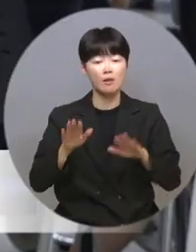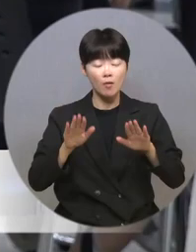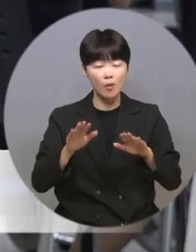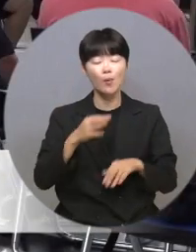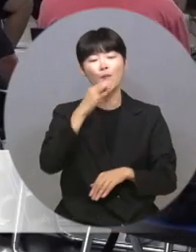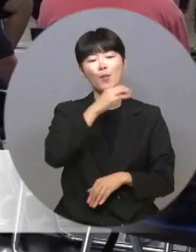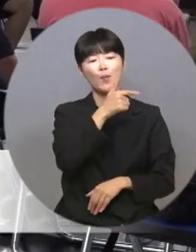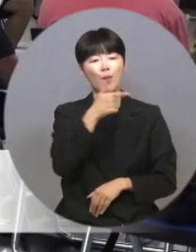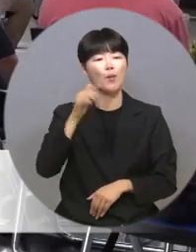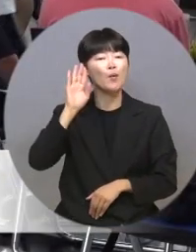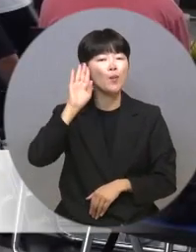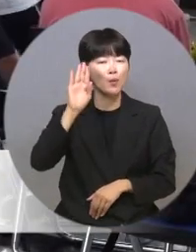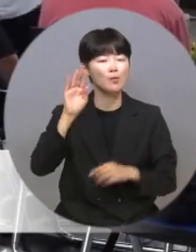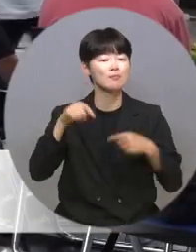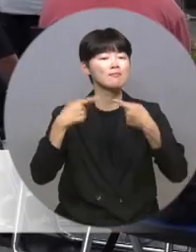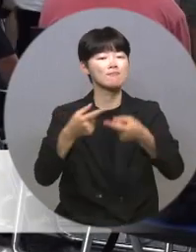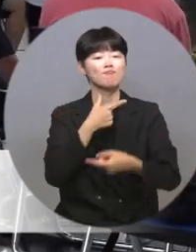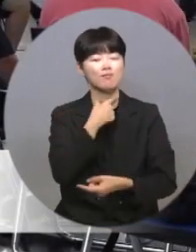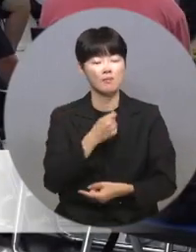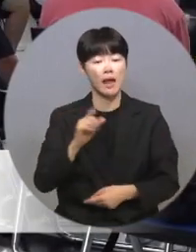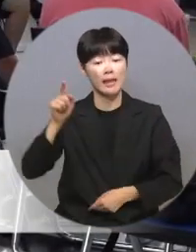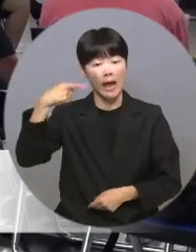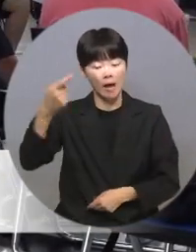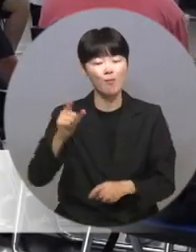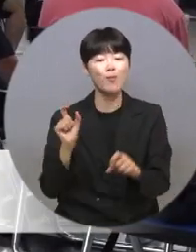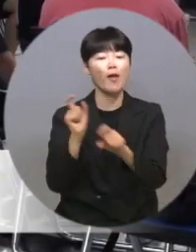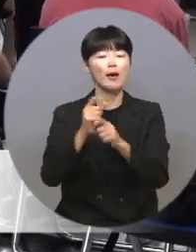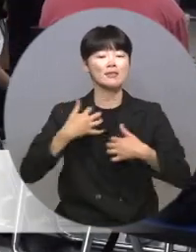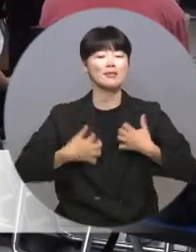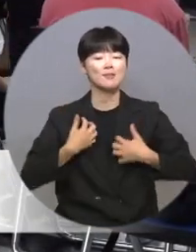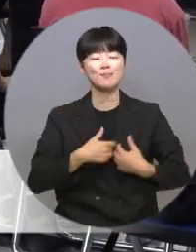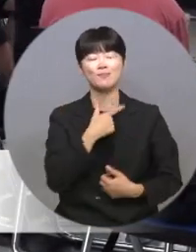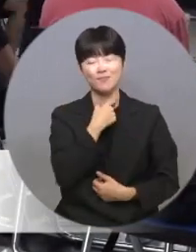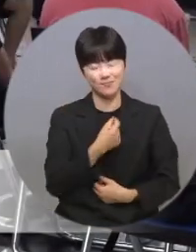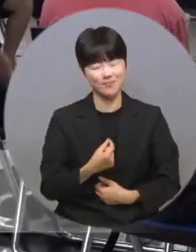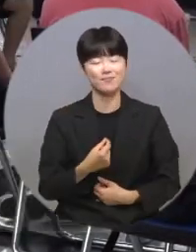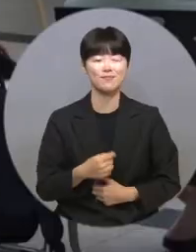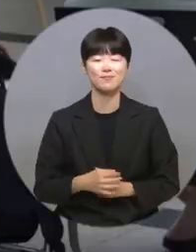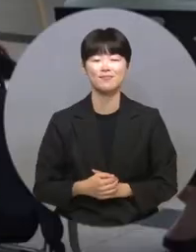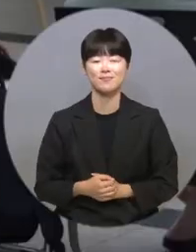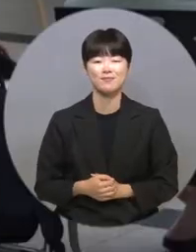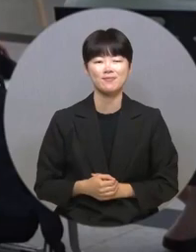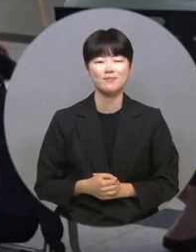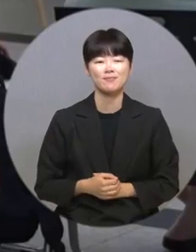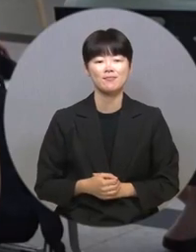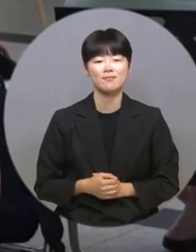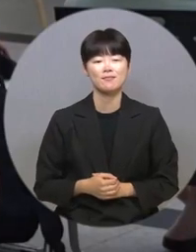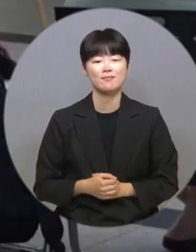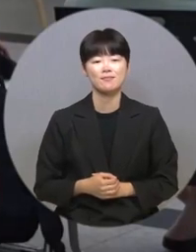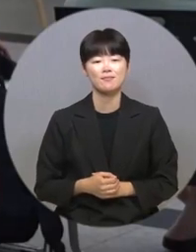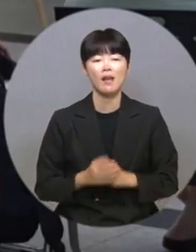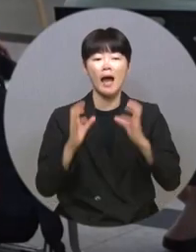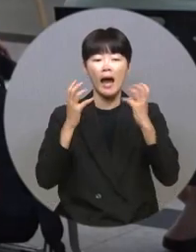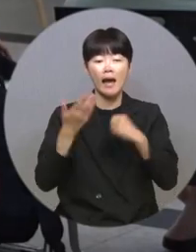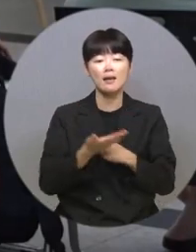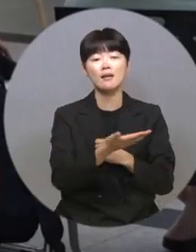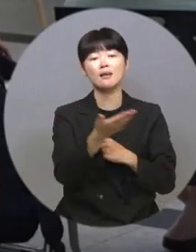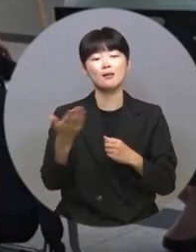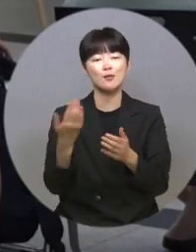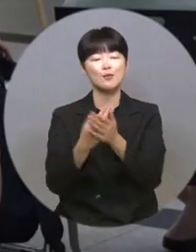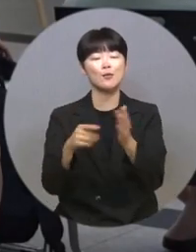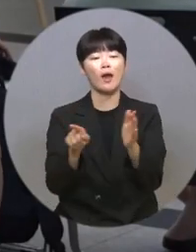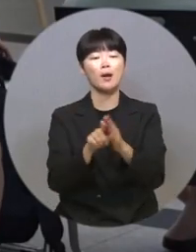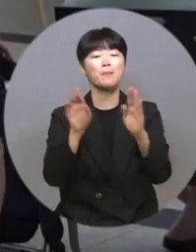참여하고 싶어요. 다음엔 여기 와서 더 재밌는 활동을 했으면 좋겠다고 생각합니다. 아이들을 향해 문을 활짝